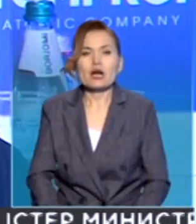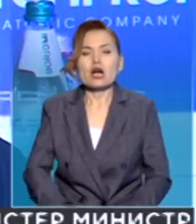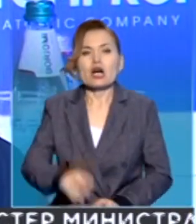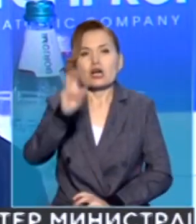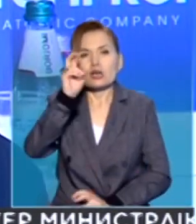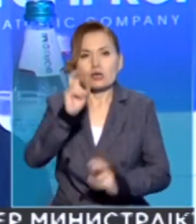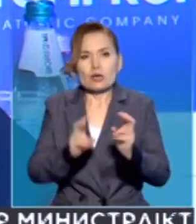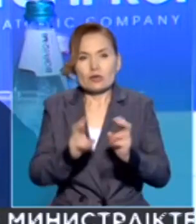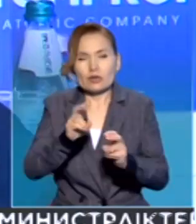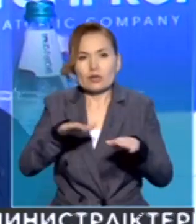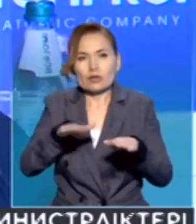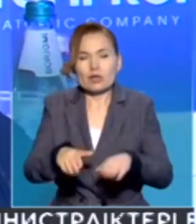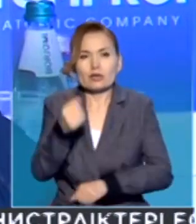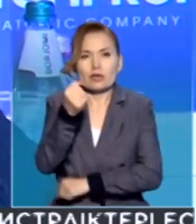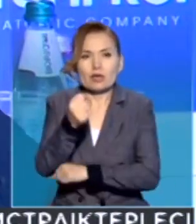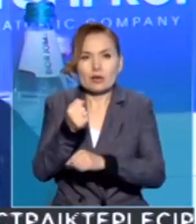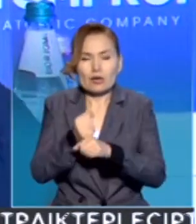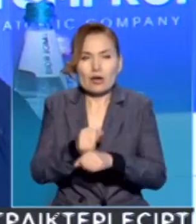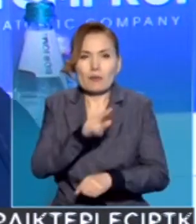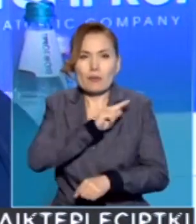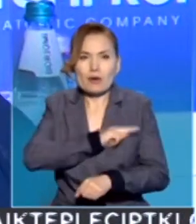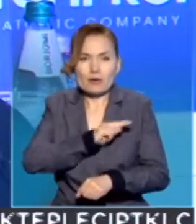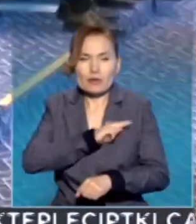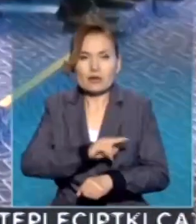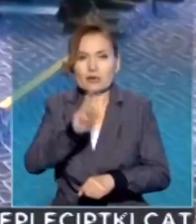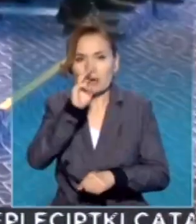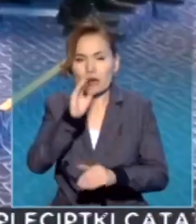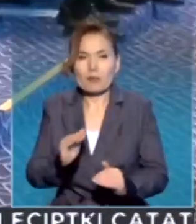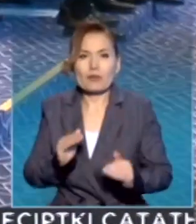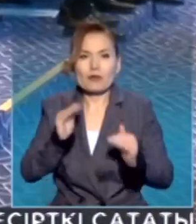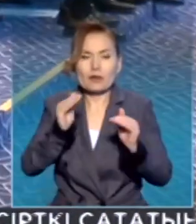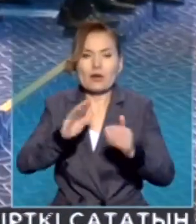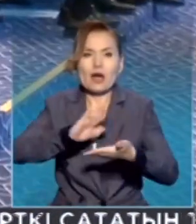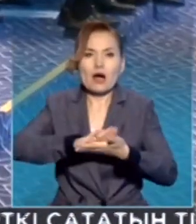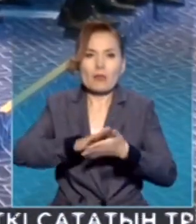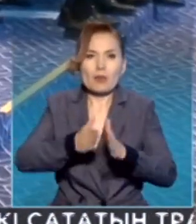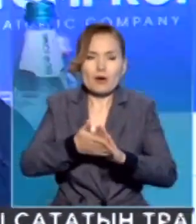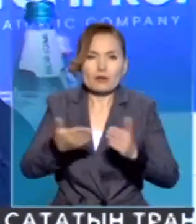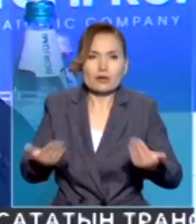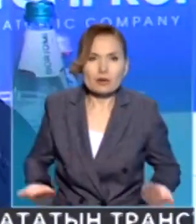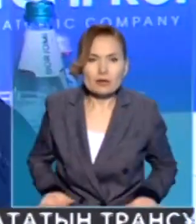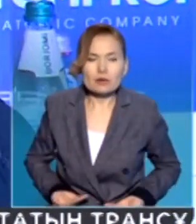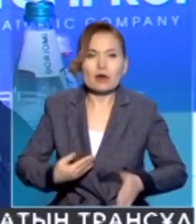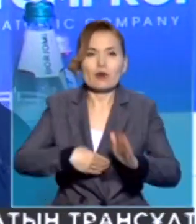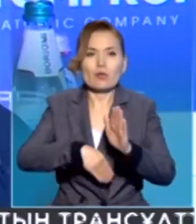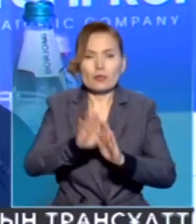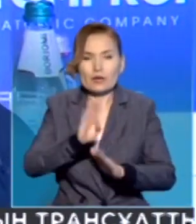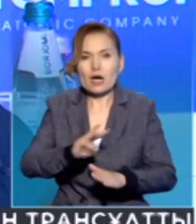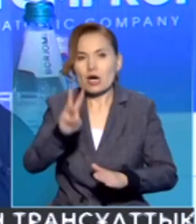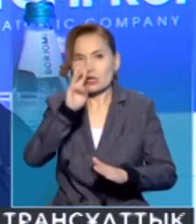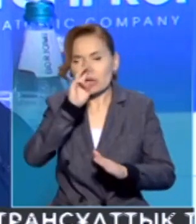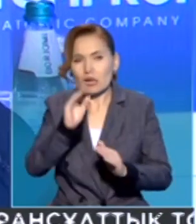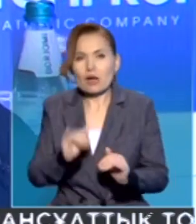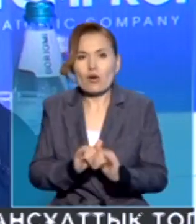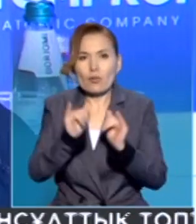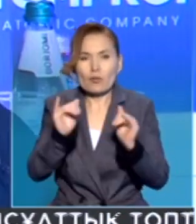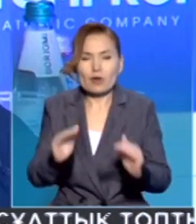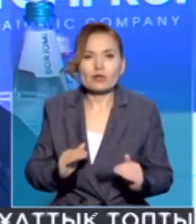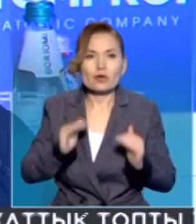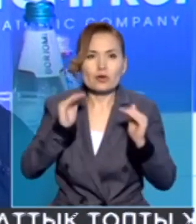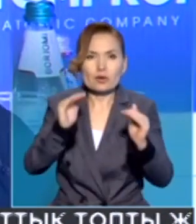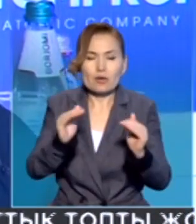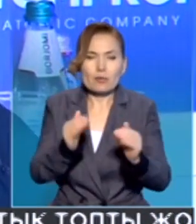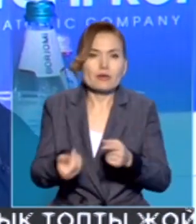персоналда қызмет жасайтын азаматтардың әл-ауқатын жақсартуға, жалақыларын